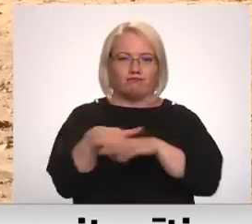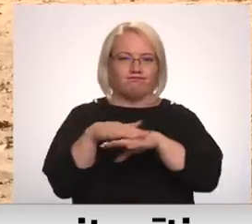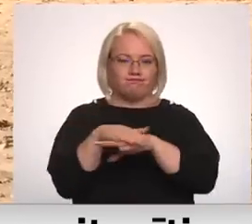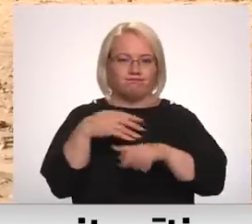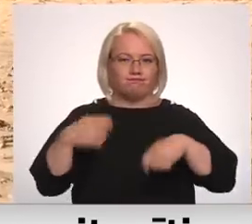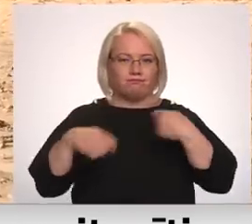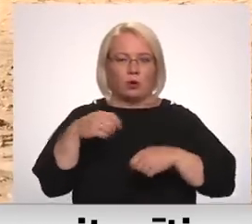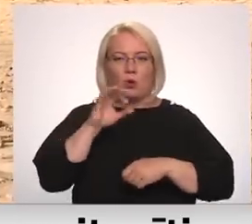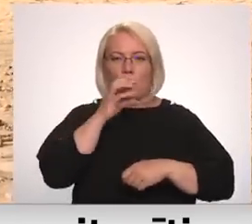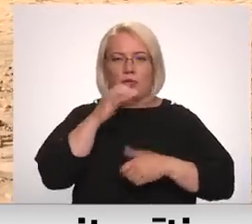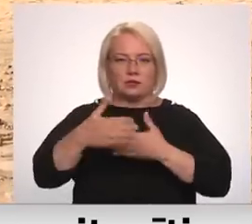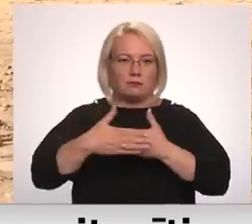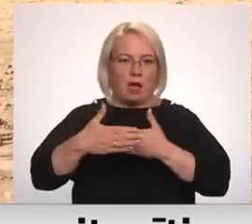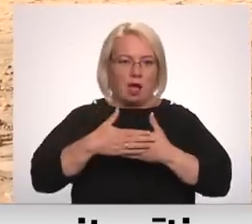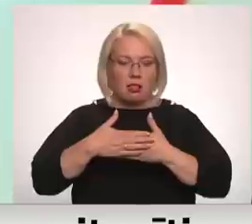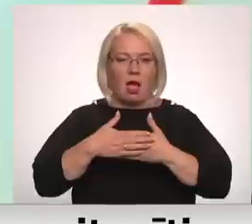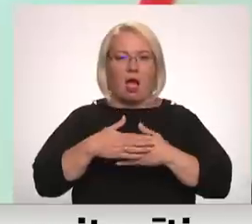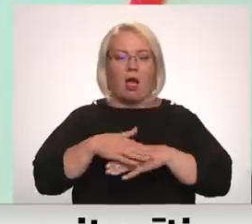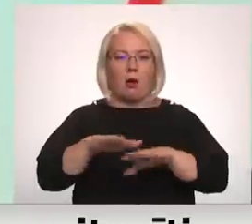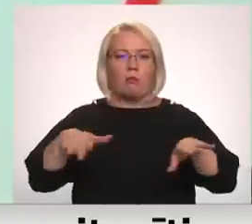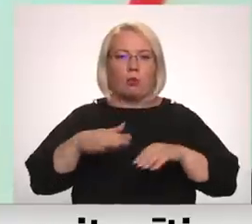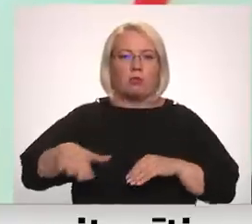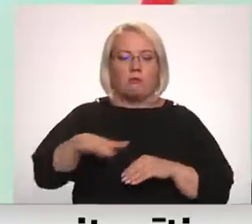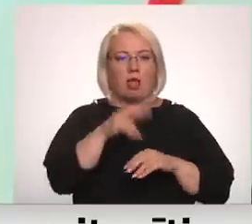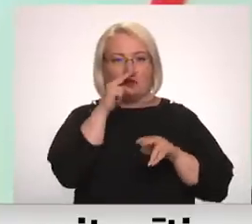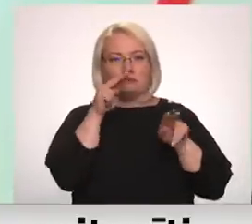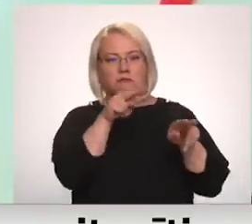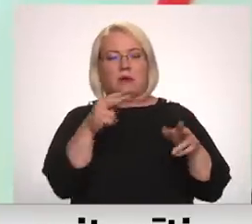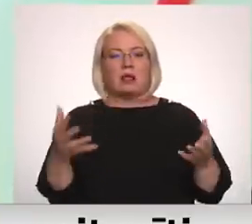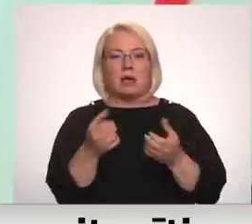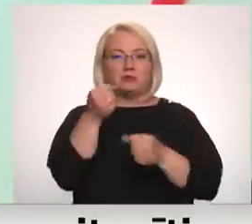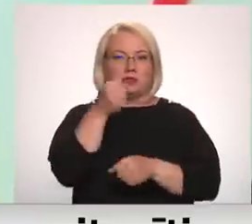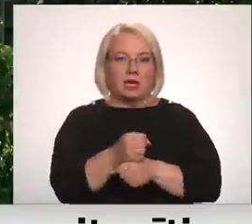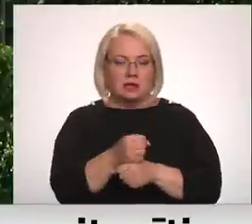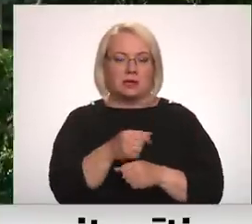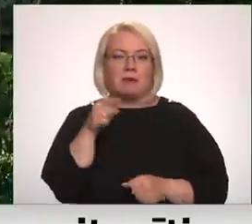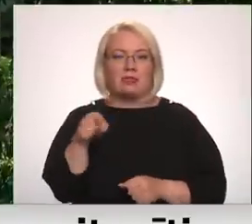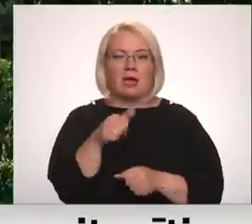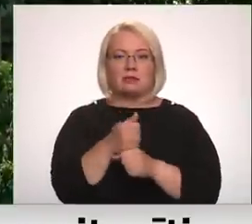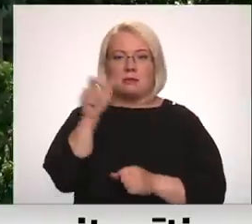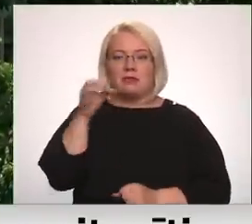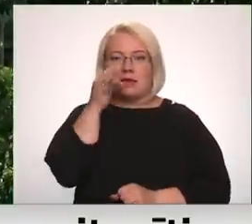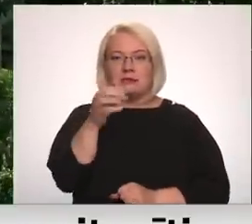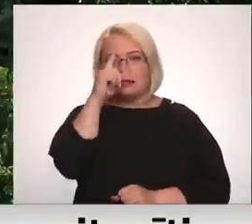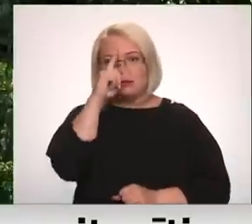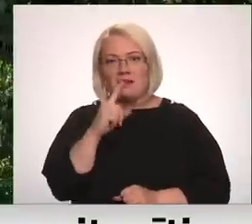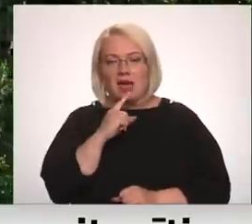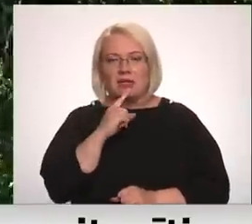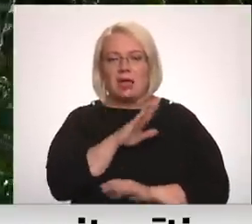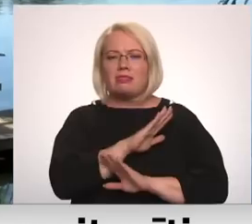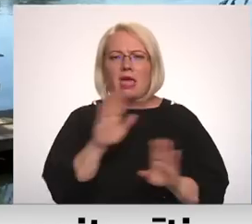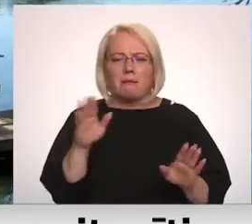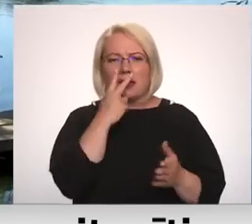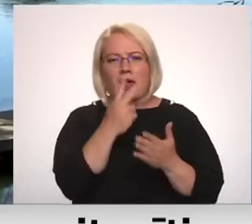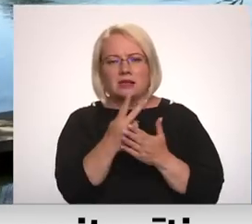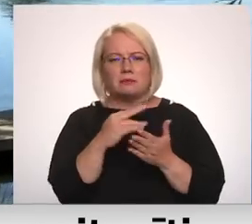rotaļājumies ūdens malā. Pludmali uzrauga no glābšanas stacijas, taču tās pārstāvja RTV pauda. Svētdien neesot novērota neviena